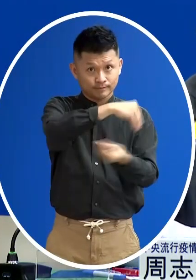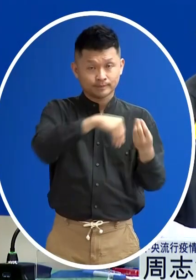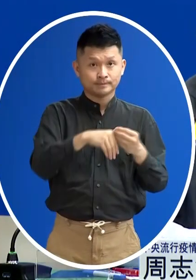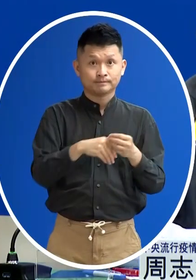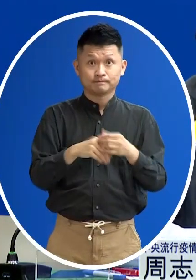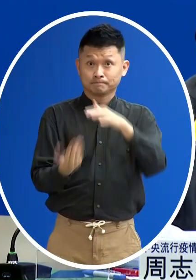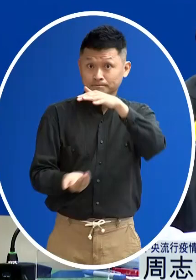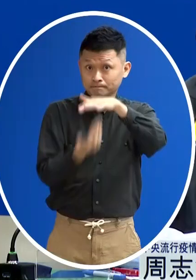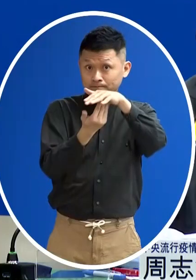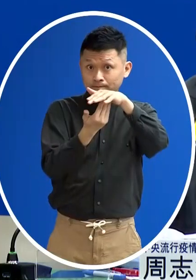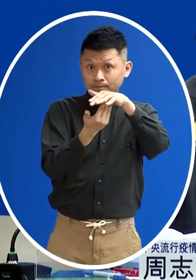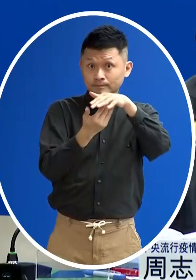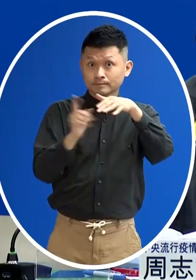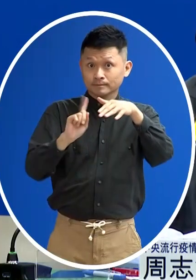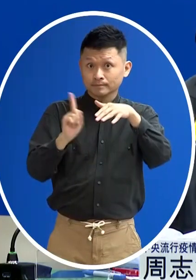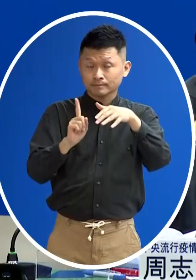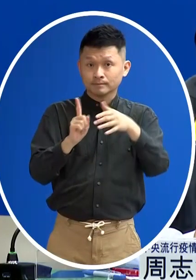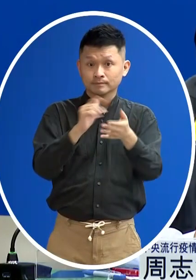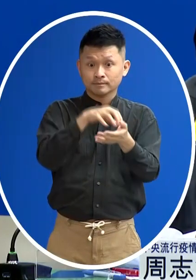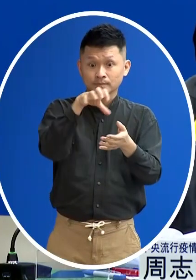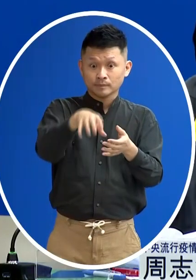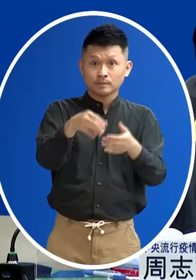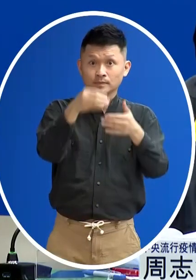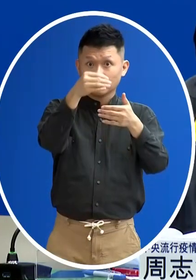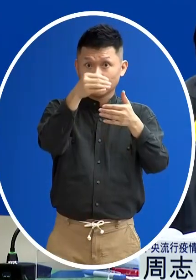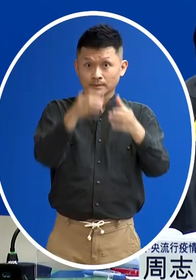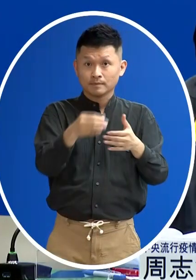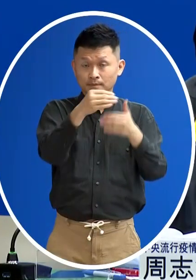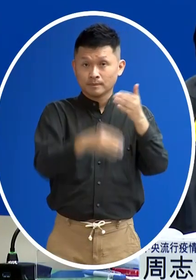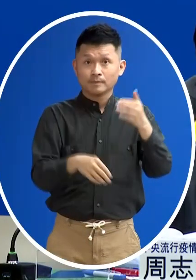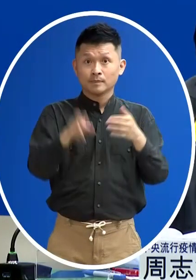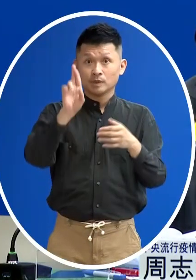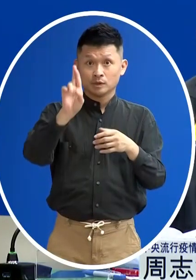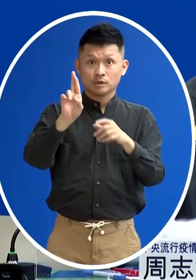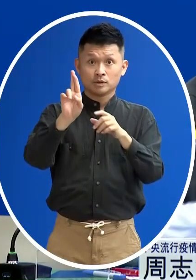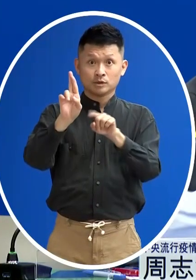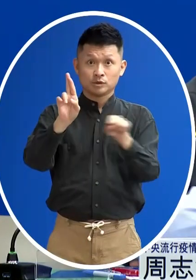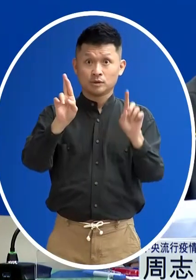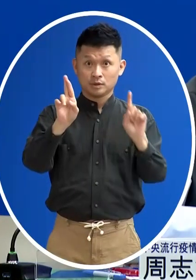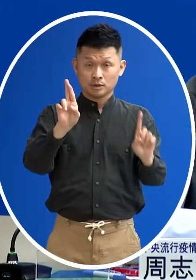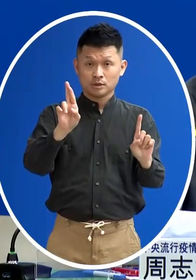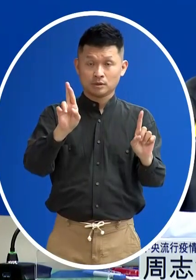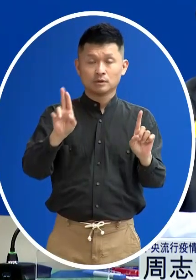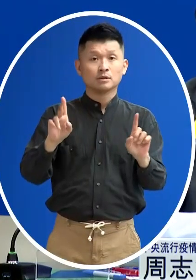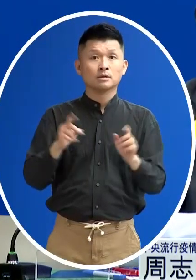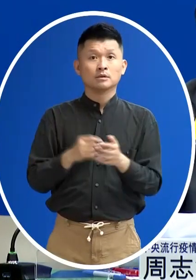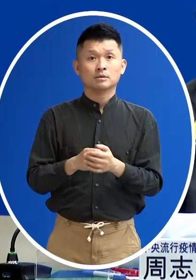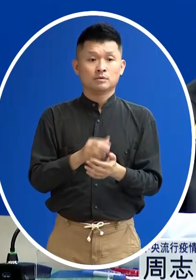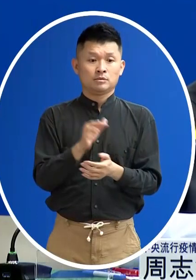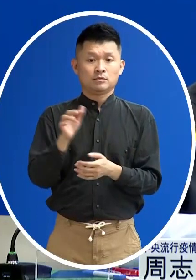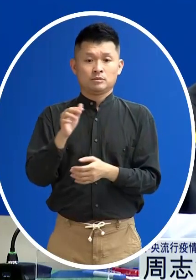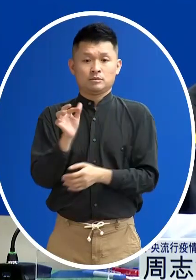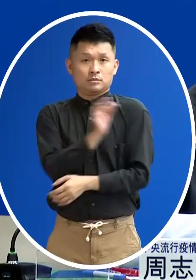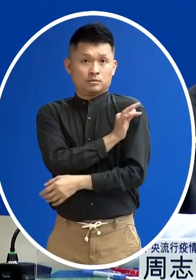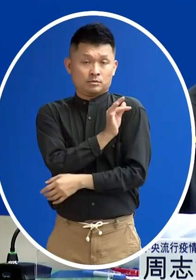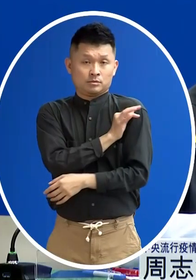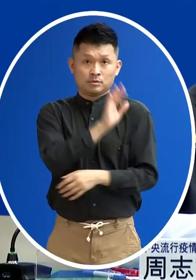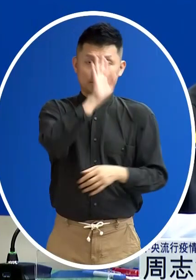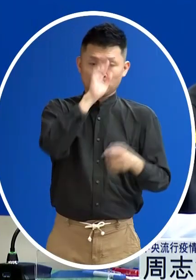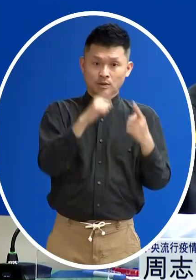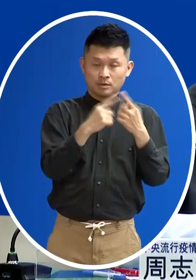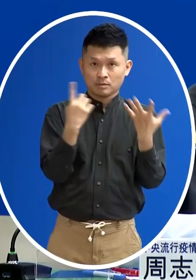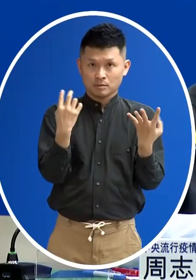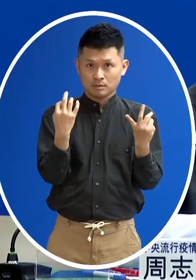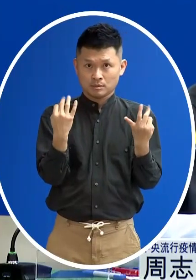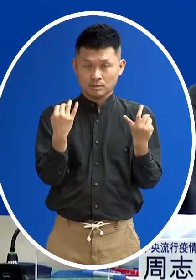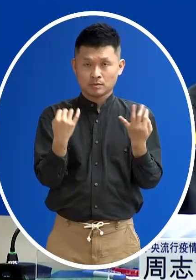不可以超过我们医疗机构设置标准第12条之1有关互病比的规定，所以大家在网络上写